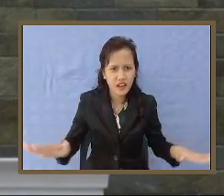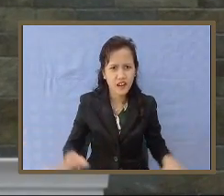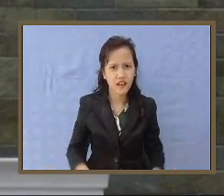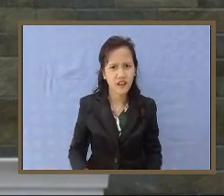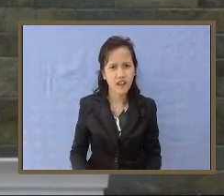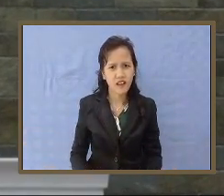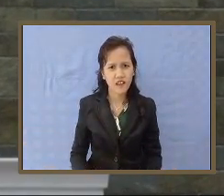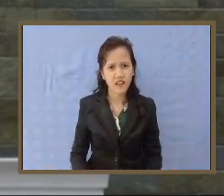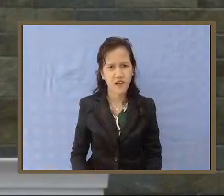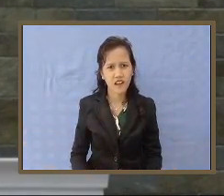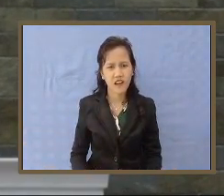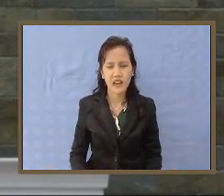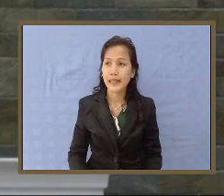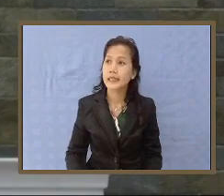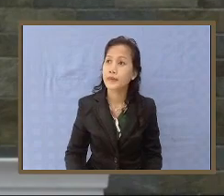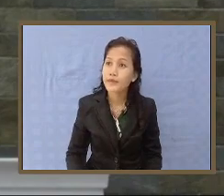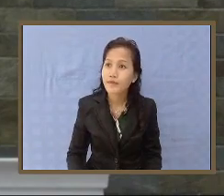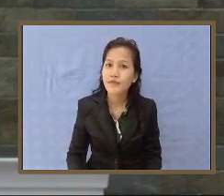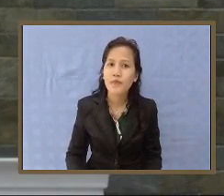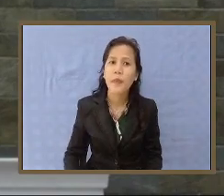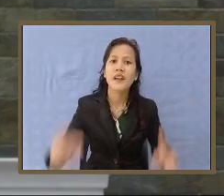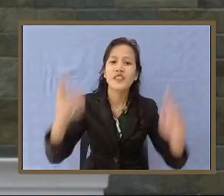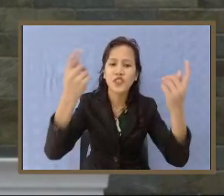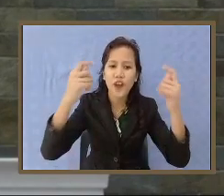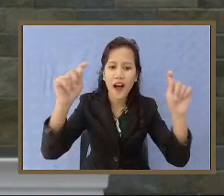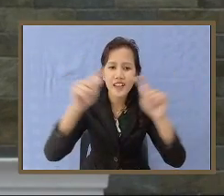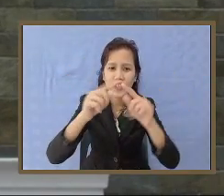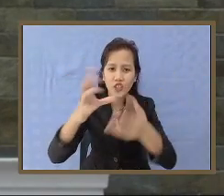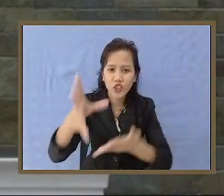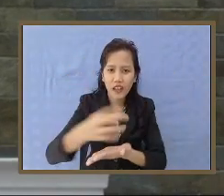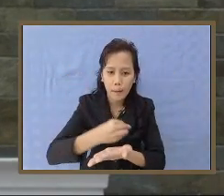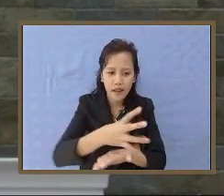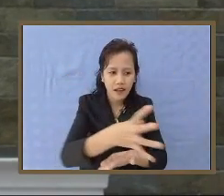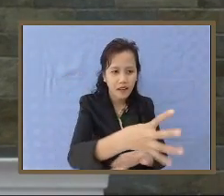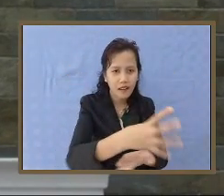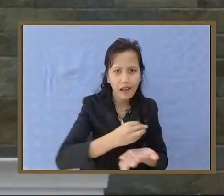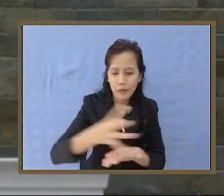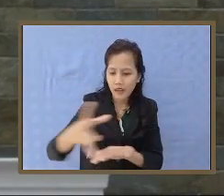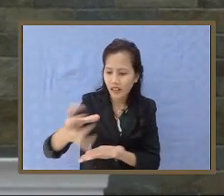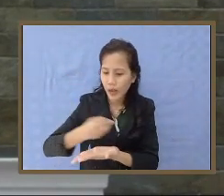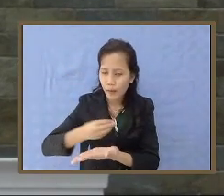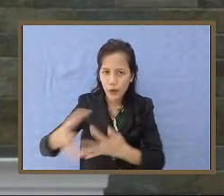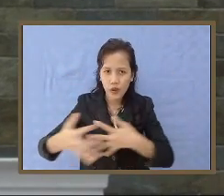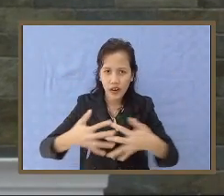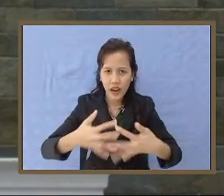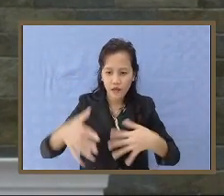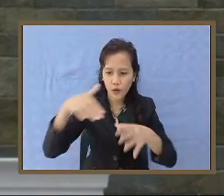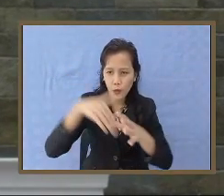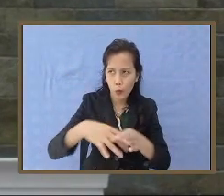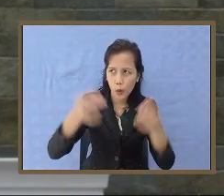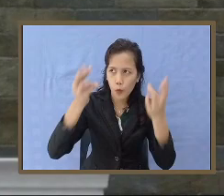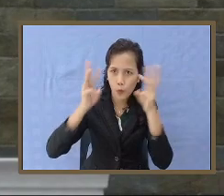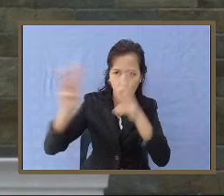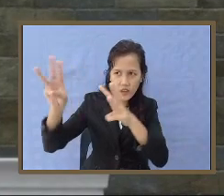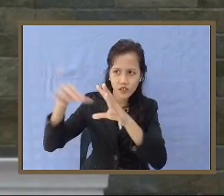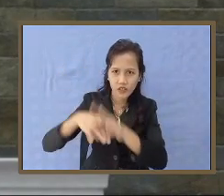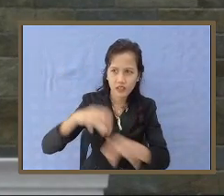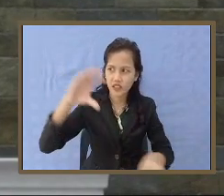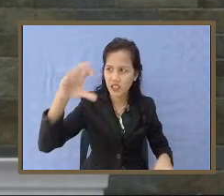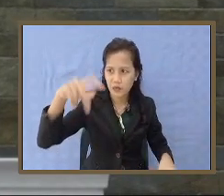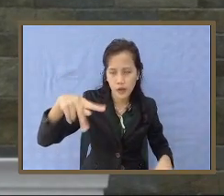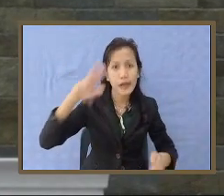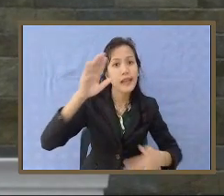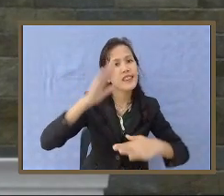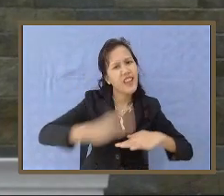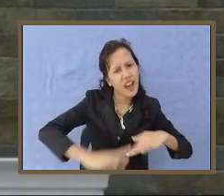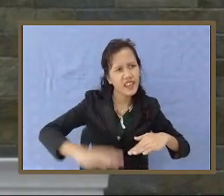sila sa napapanood nila sa kanilang cellphone, sa television, rather than sa napapakinggan nila sa kanilang mga magulang. What a stupid thing.